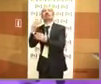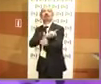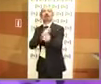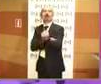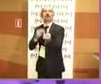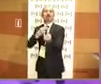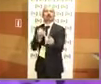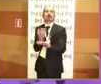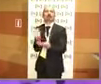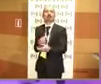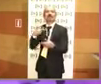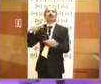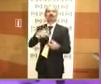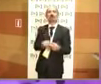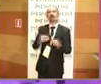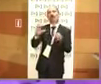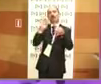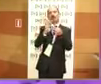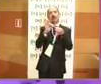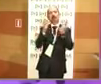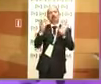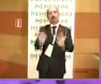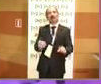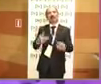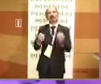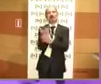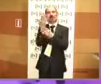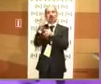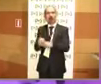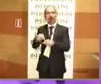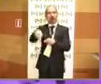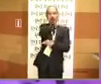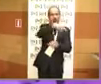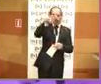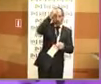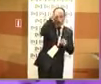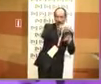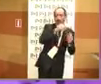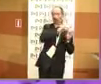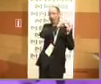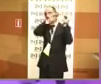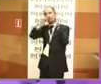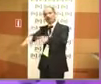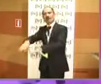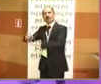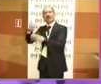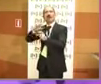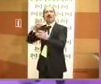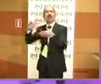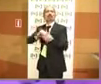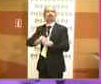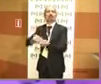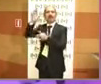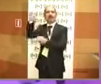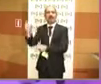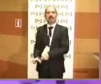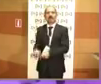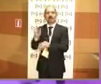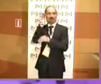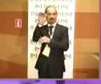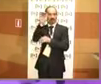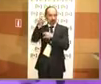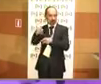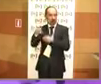un nuovo patto per lo sviluppo. Loro governino, noi buttiamoci nella società italiana. In vista della nuova